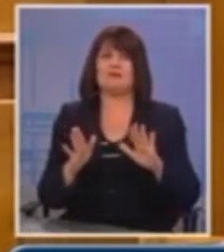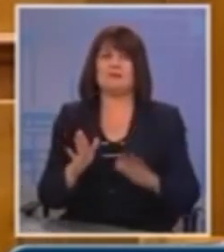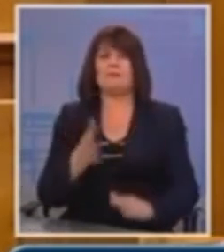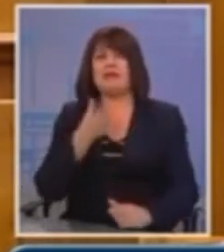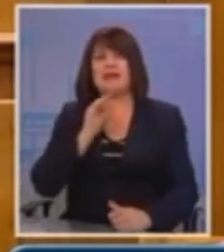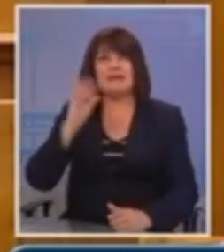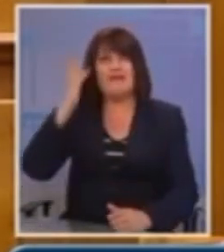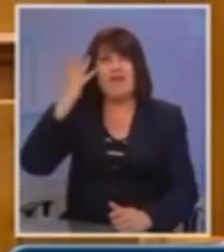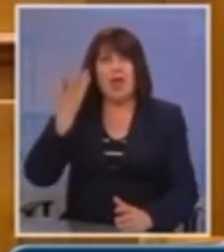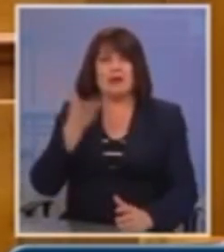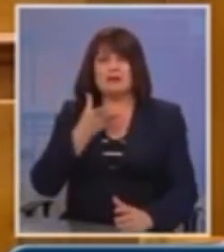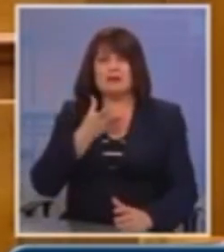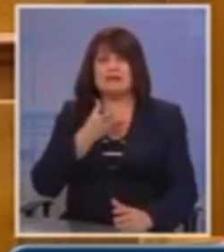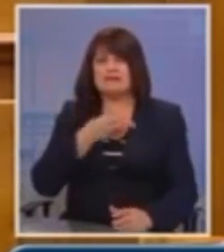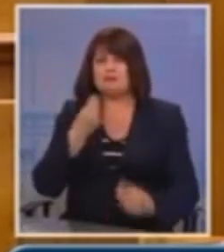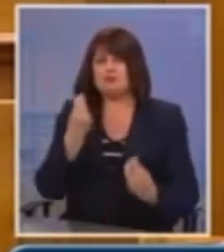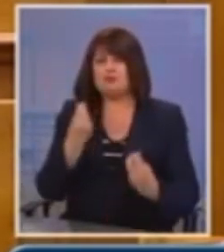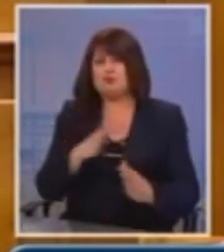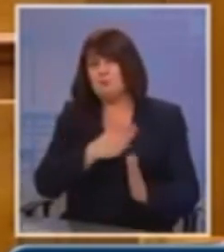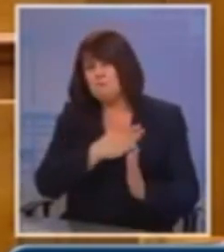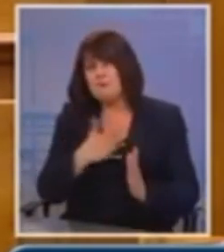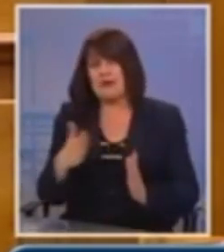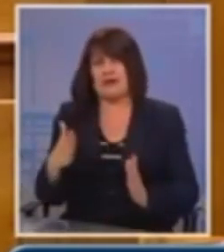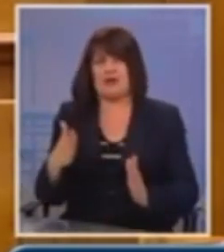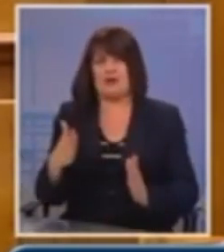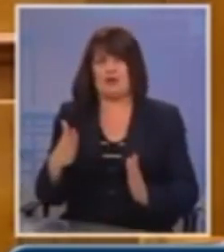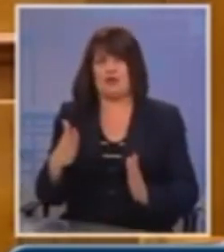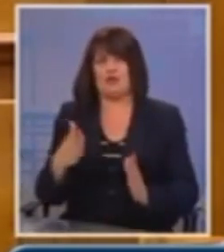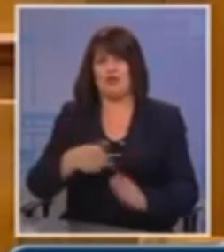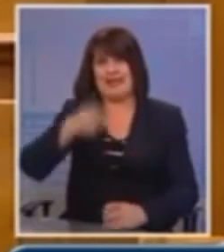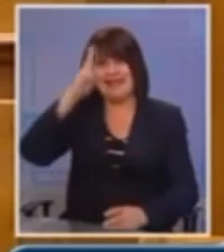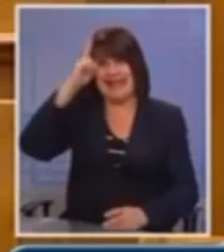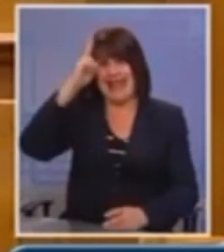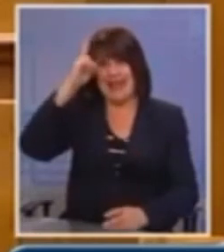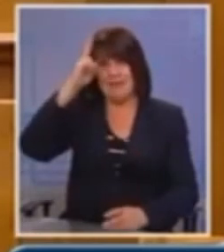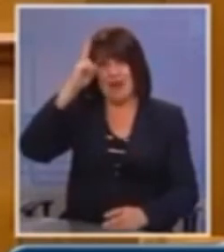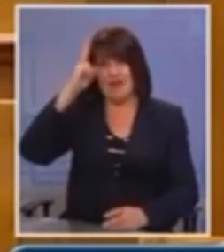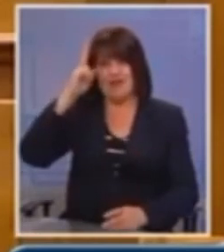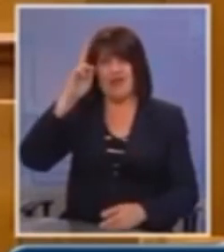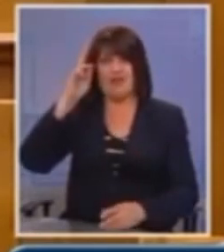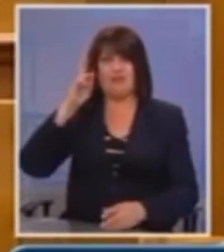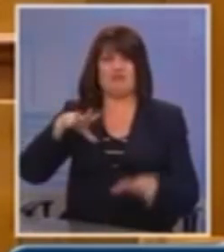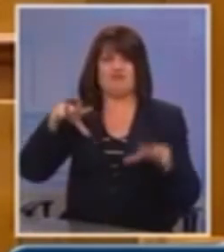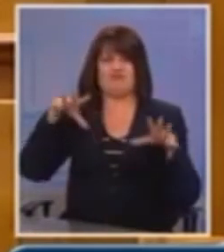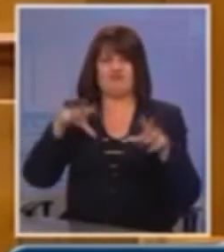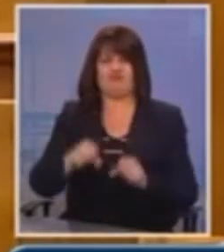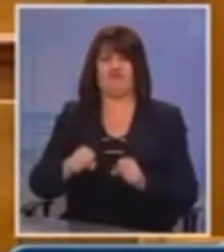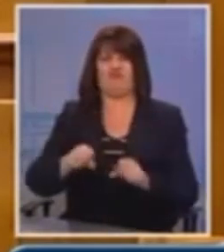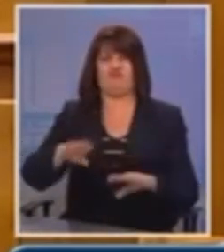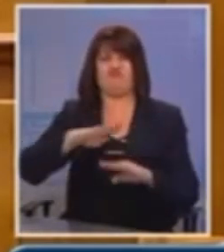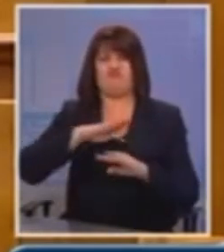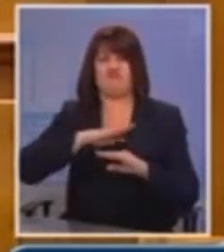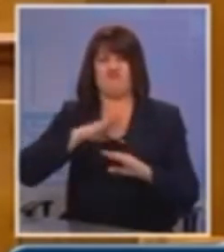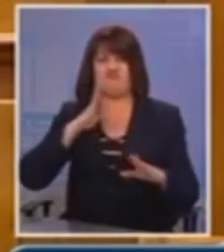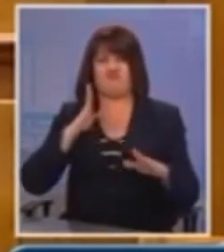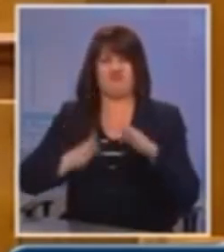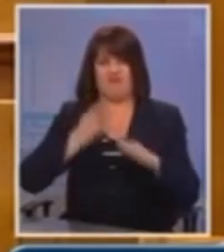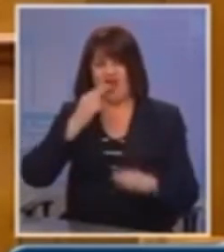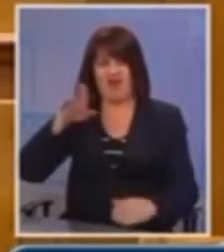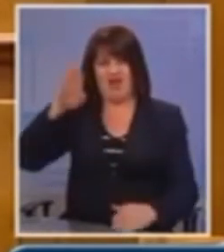εφιαλτική περίοδο υπό τη γερμανική μπότα και υπό τη ναζιστική κατοχή.